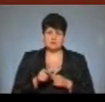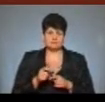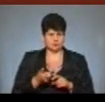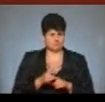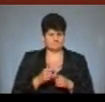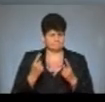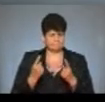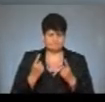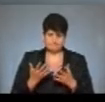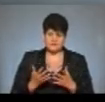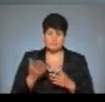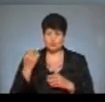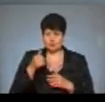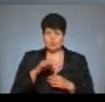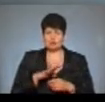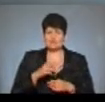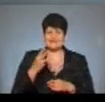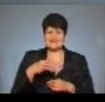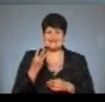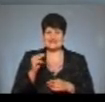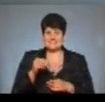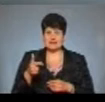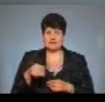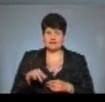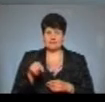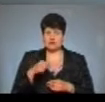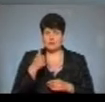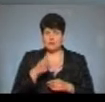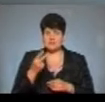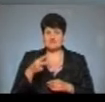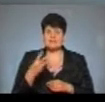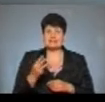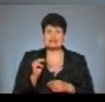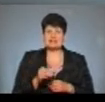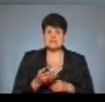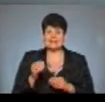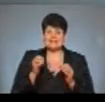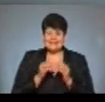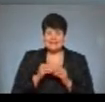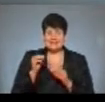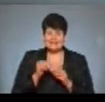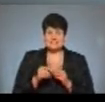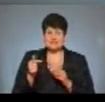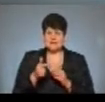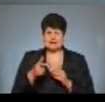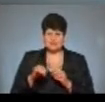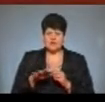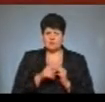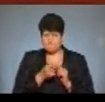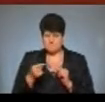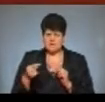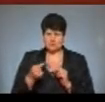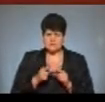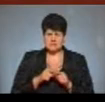досить суттєво. Якщо в тому році було 33 тисячі гектарів, в цьому році 23 тисячі гектарів. Тобто 10 тисяч гектарів мінус. Це пов'язано з